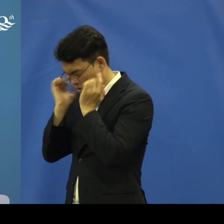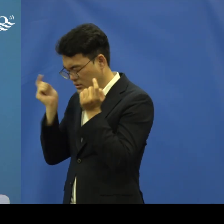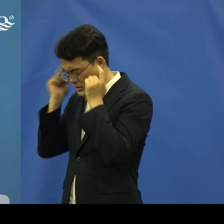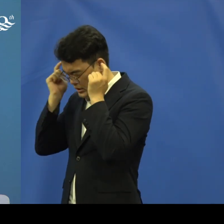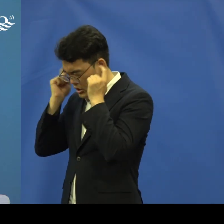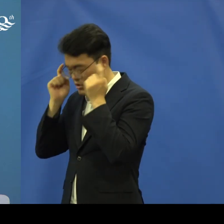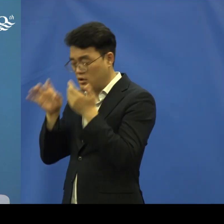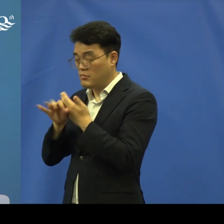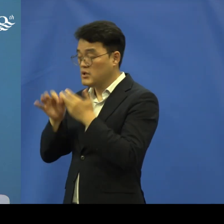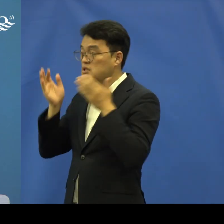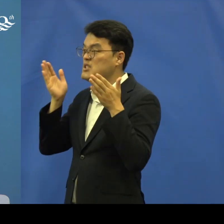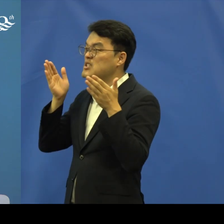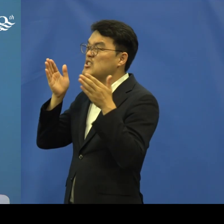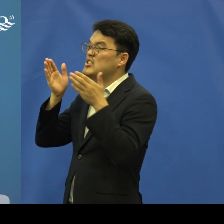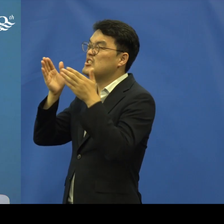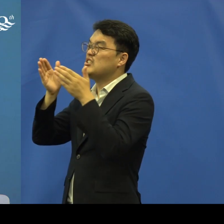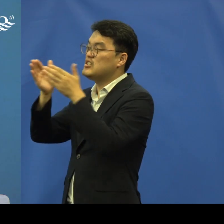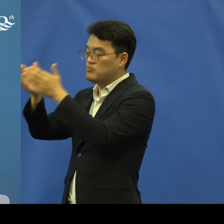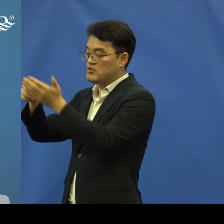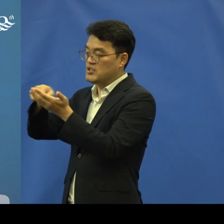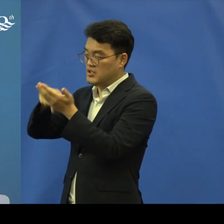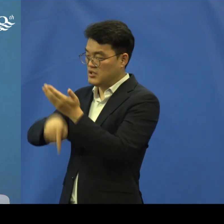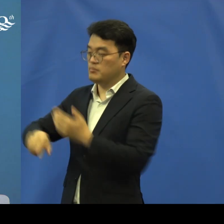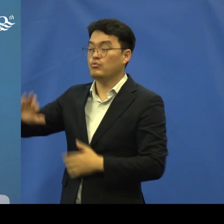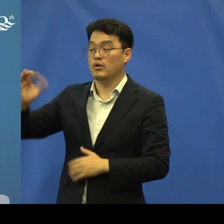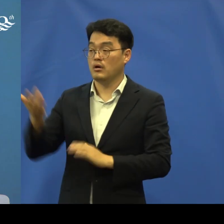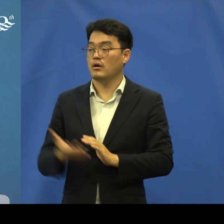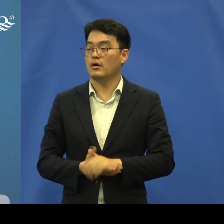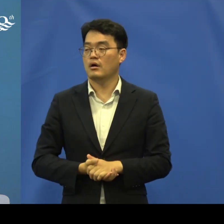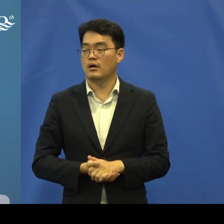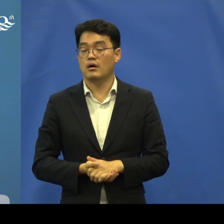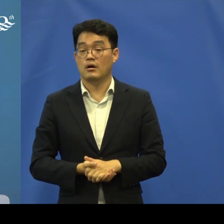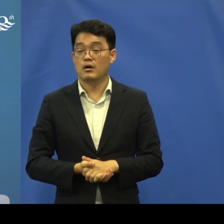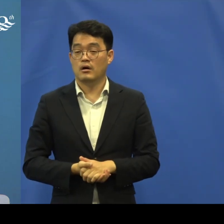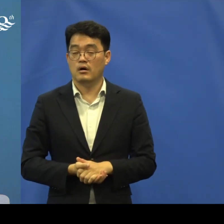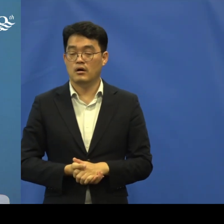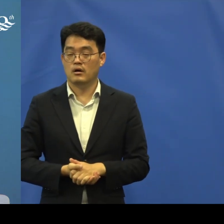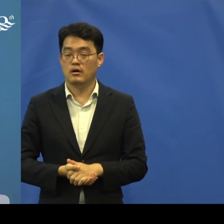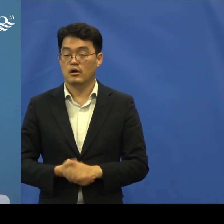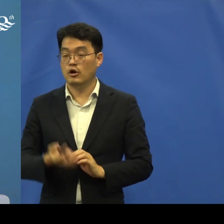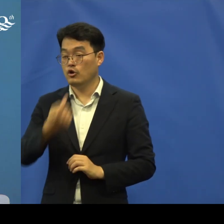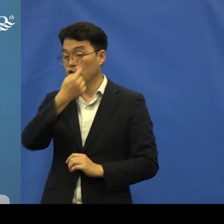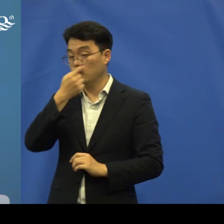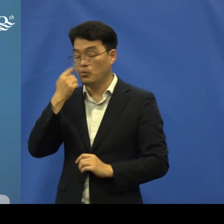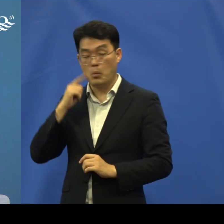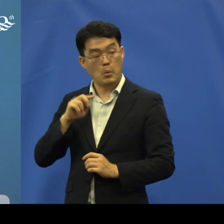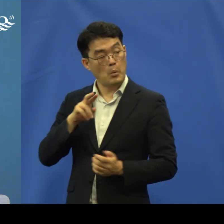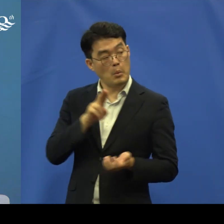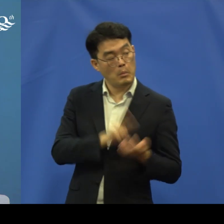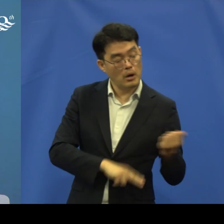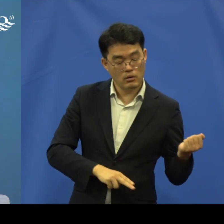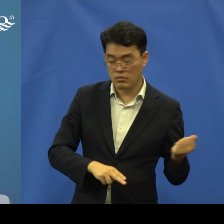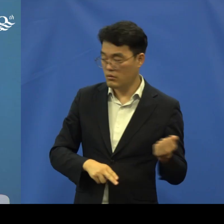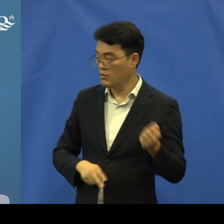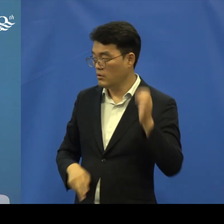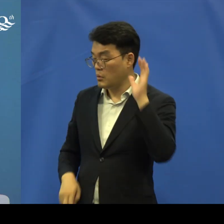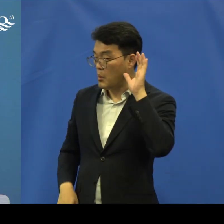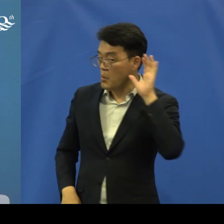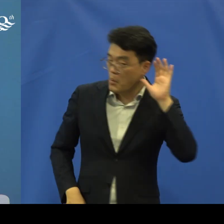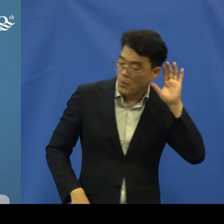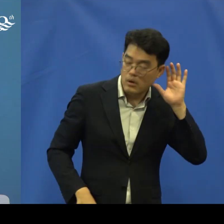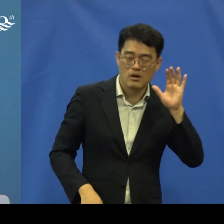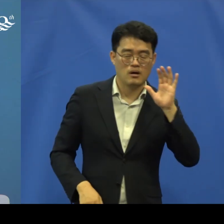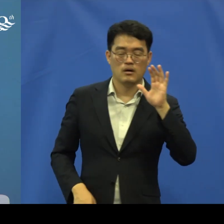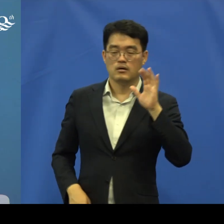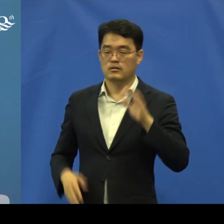기도를 통해 집중력이 깊어지는 거예요. 시선을 분산하게 만들었던 것, 나를 두렵게 하는 것들, 내